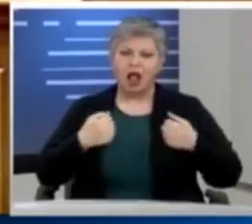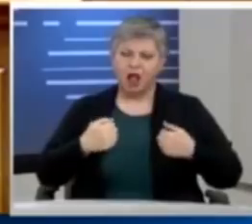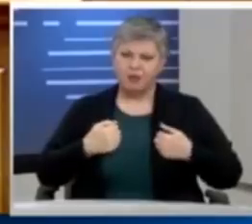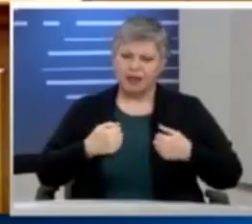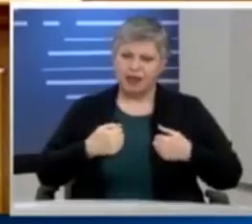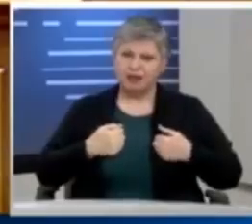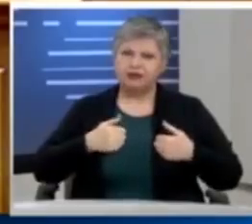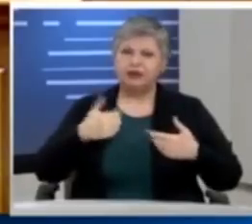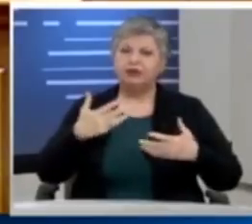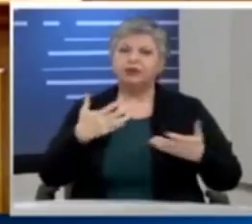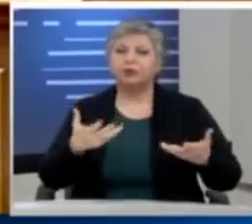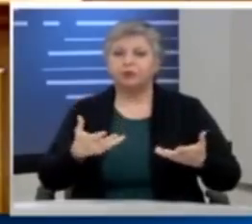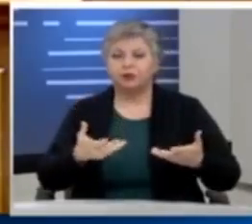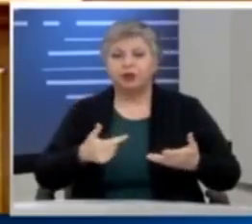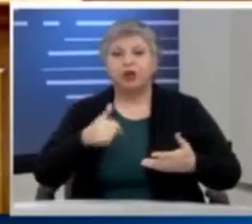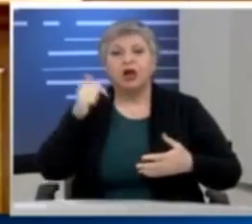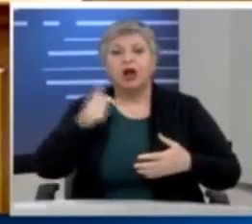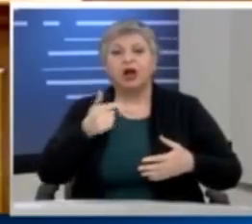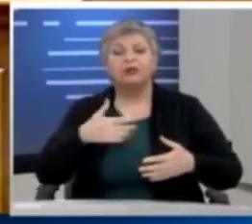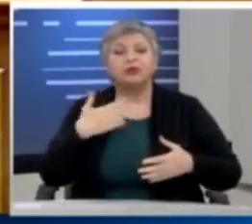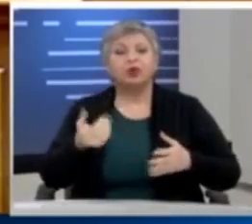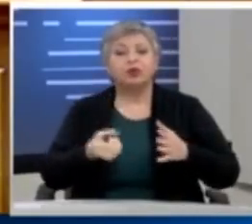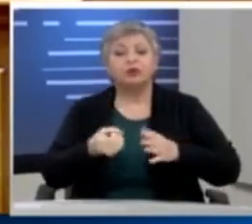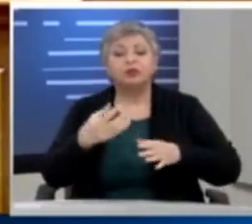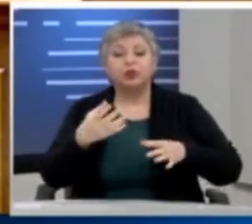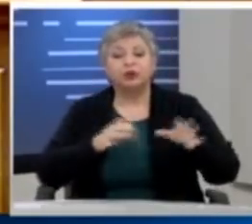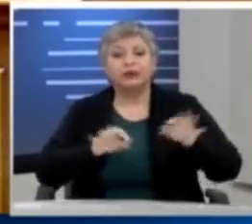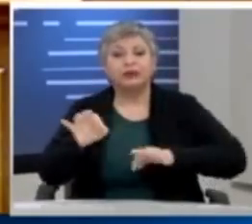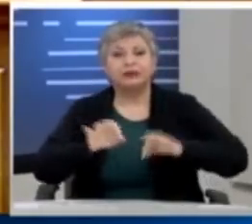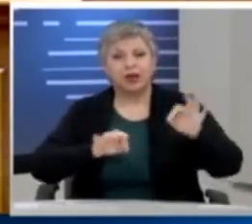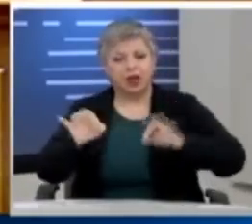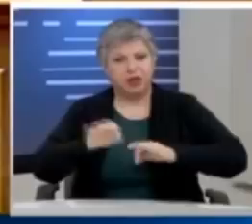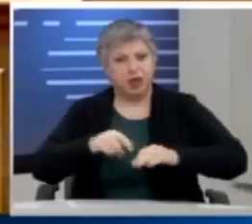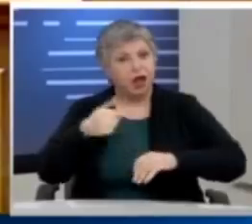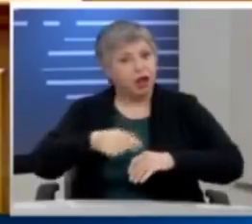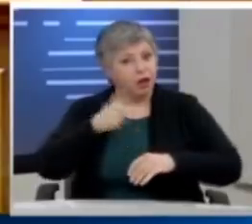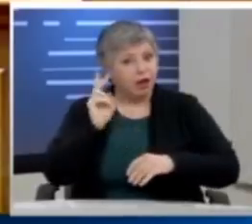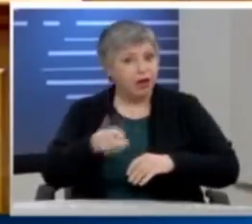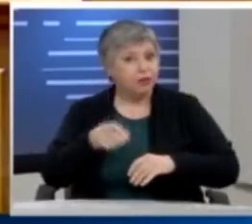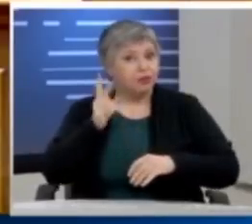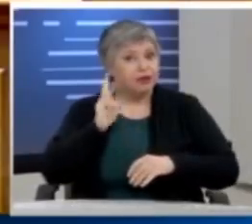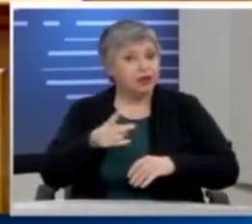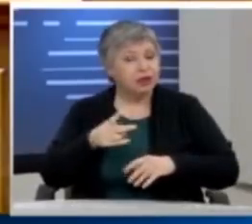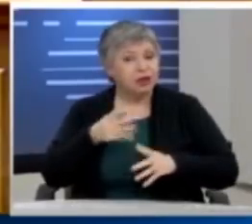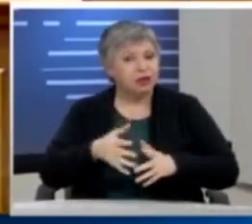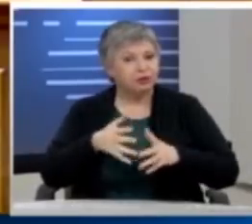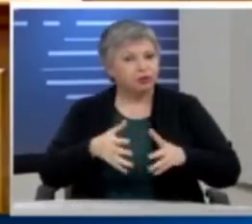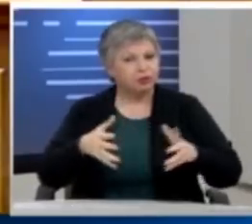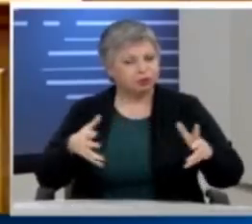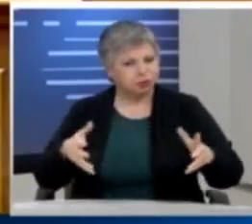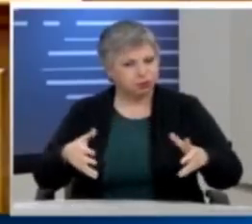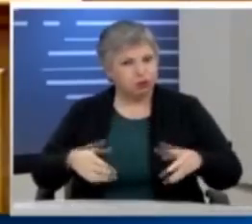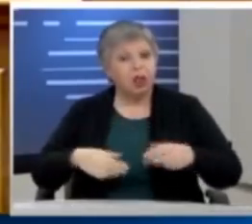σύγχρονων πολιτικών σχεδίων έχει αποκτήσει πλέον γενικευμένο και επικίνδυνο χαρακτήρα. Η λύση για τους λαούς της